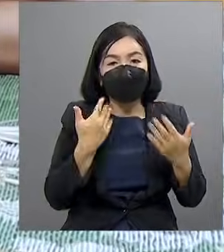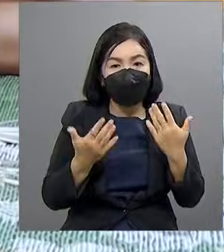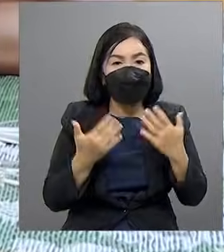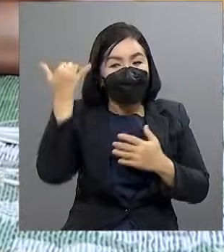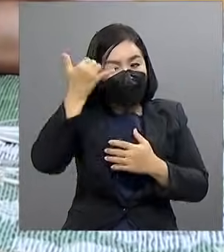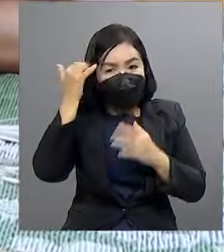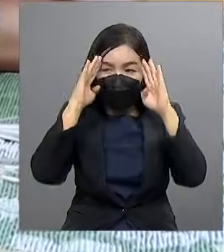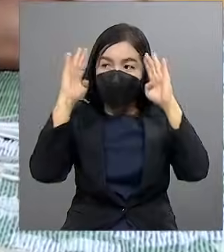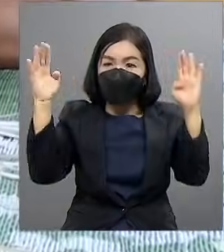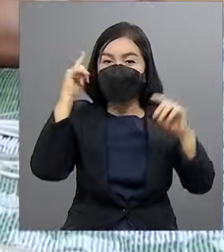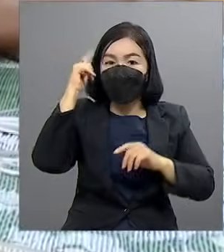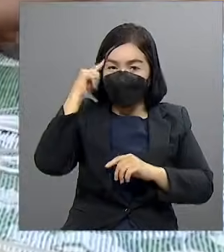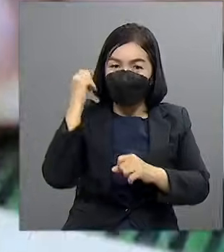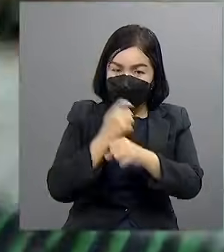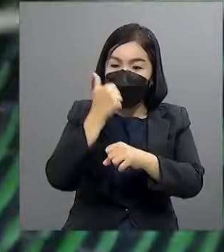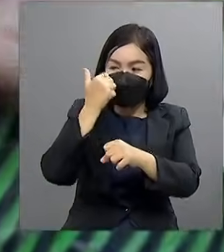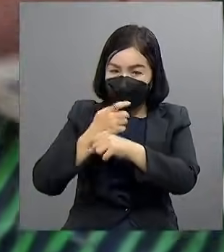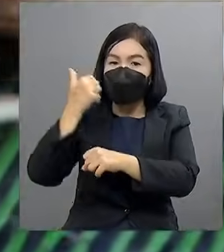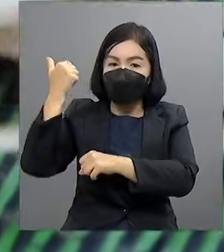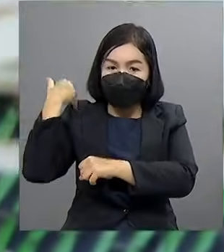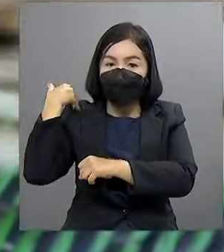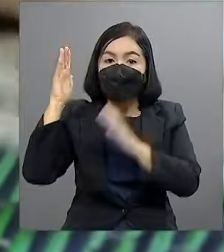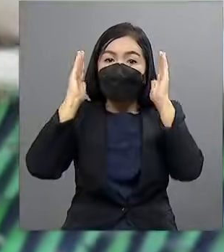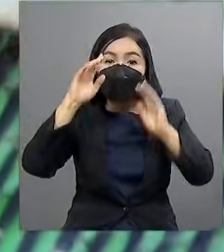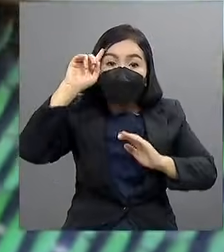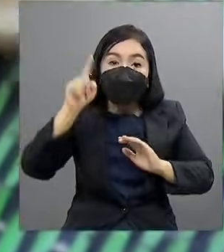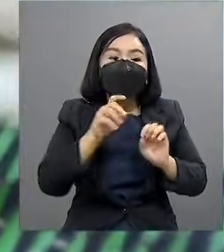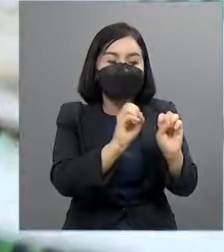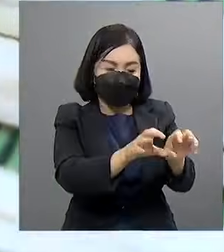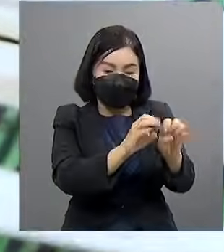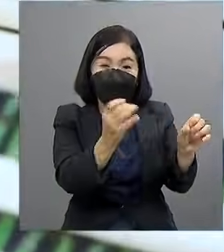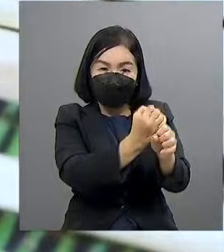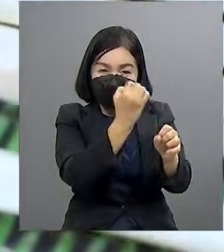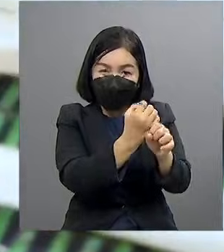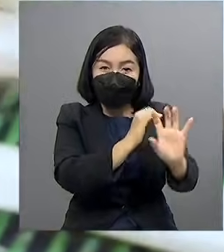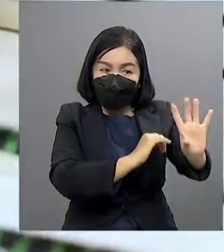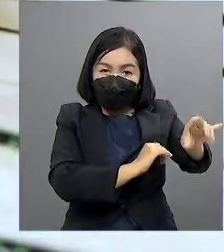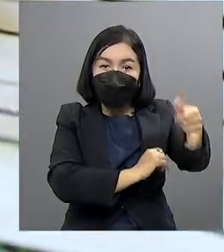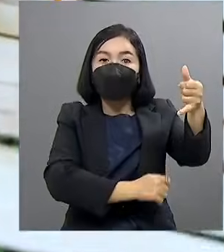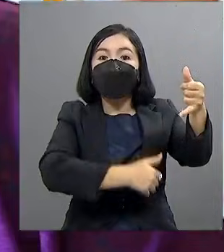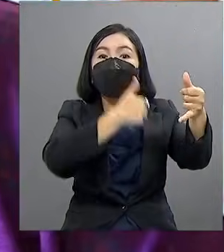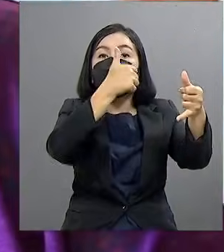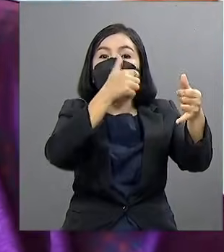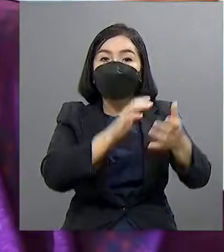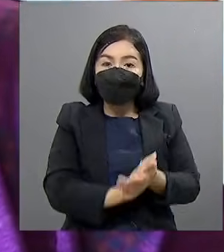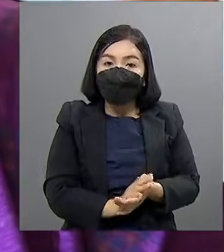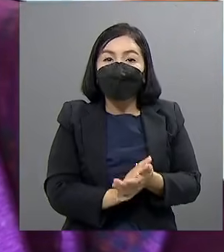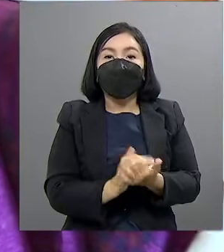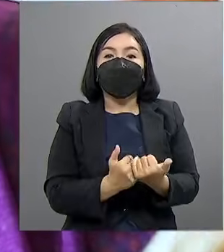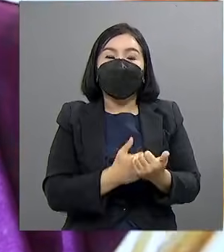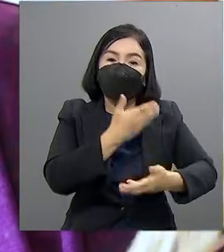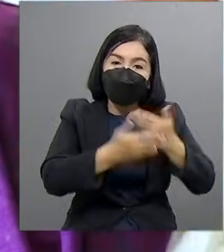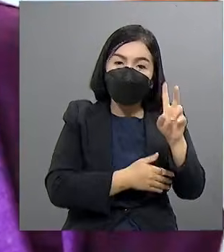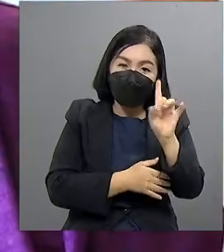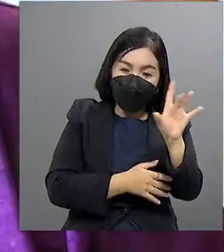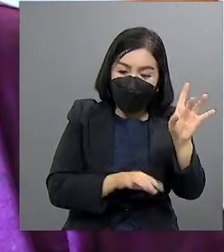อกผู้บ่เป็นก็พร้อมกันเฮ็ดแล้วก็เป็นเบิดมื้อละน้อย200ก็ได้นี่100กว่าบา